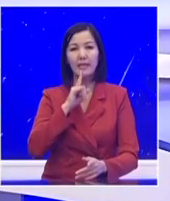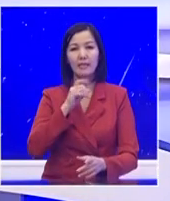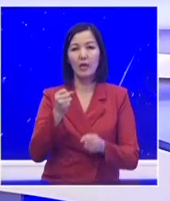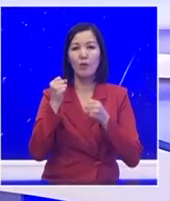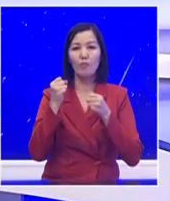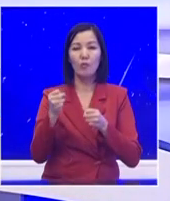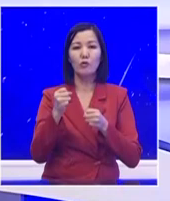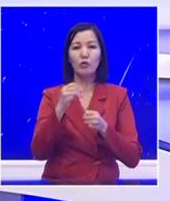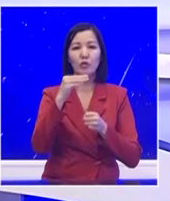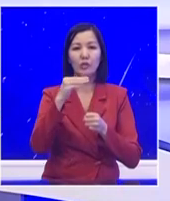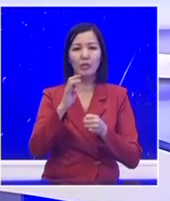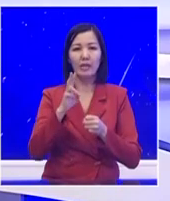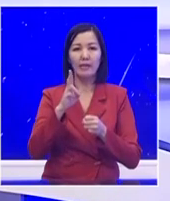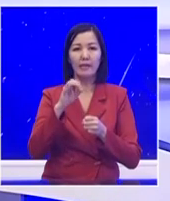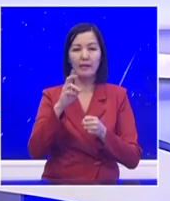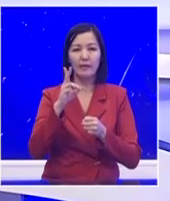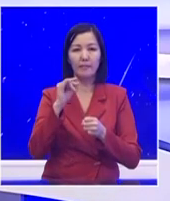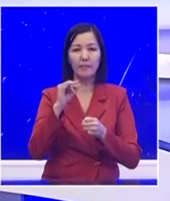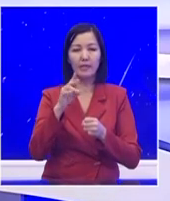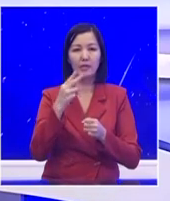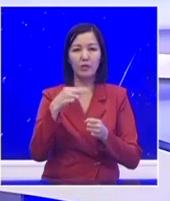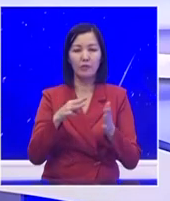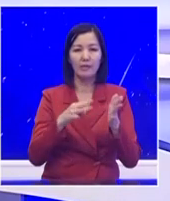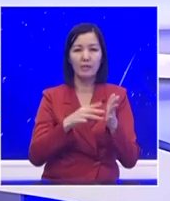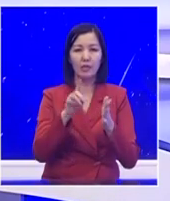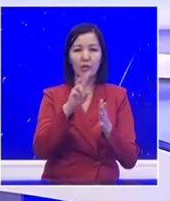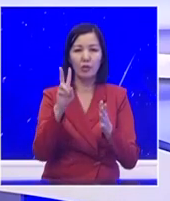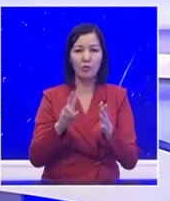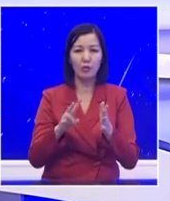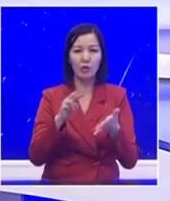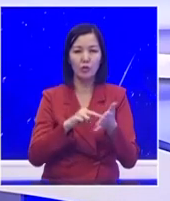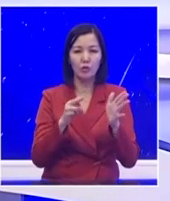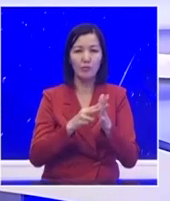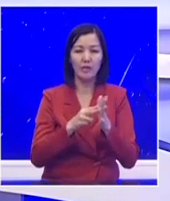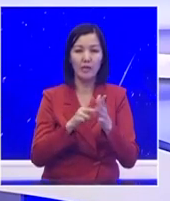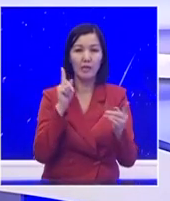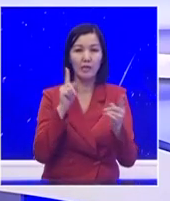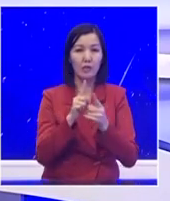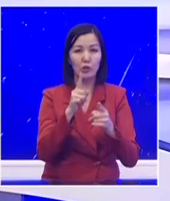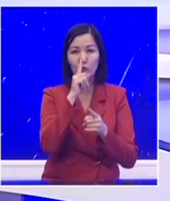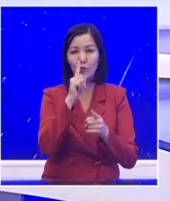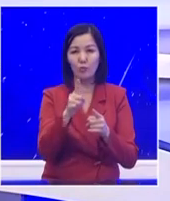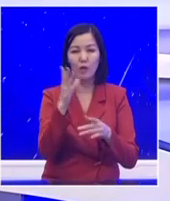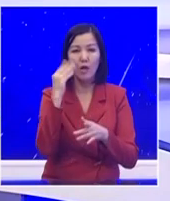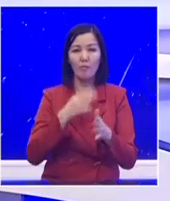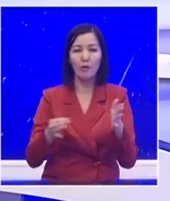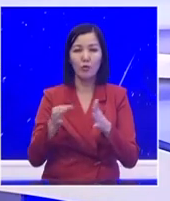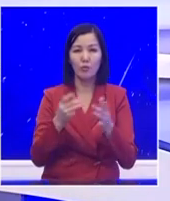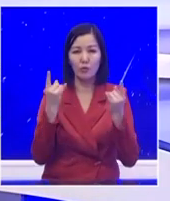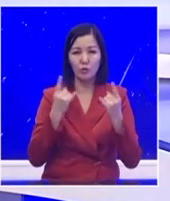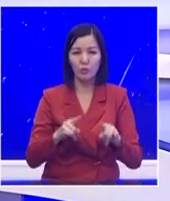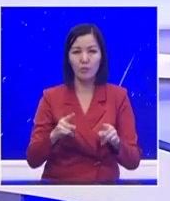Қазақстандық кәсіпқой боксшы Жәнібек Әлімханұлының 28-ші наурызға жоспарланған жекпе-жегі өтпейді. Алматы облысының тумасы сол